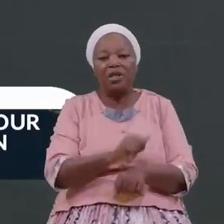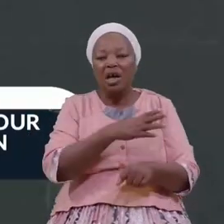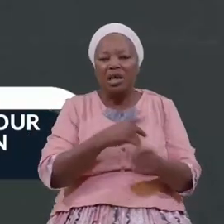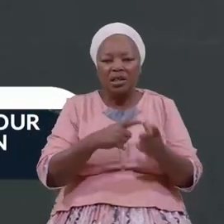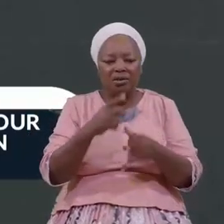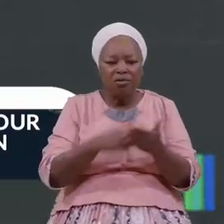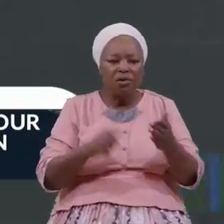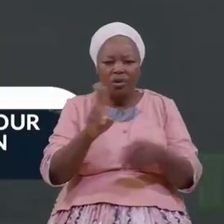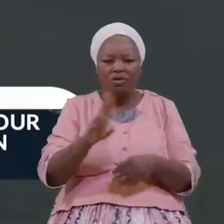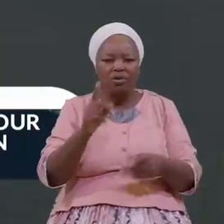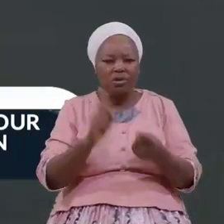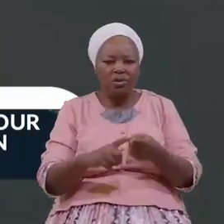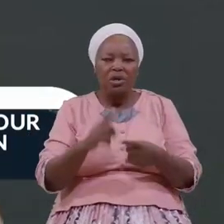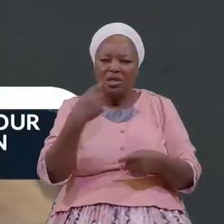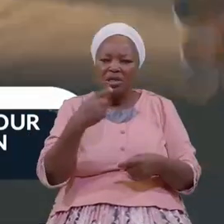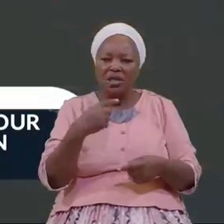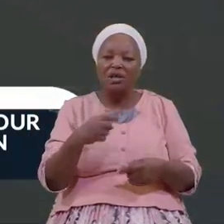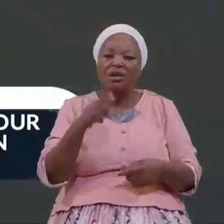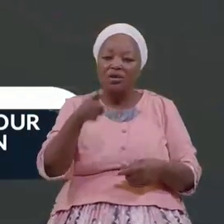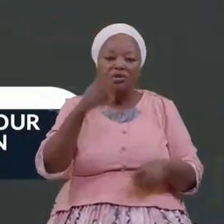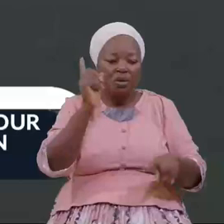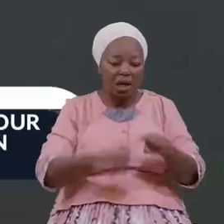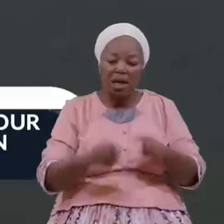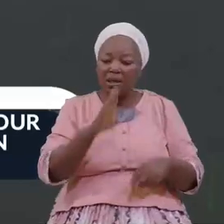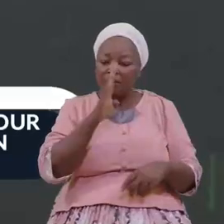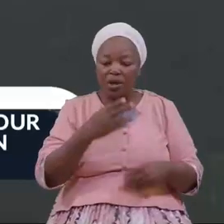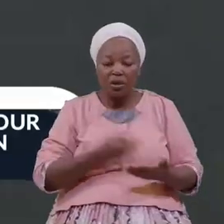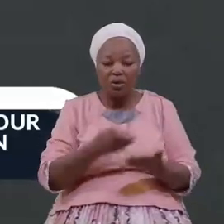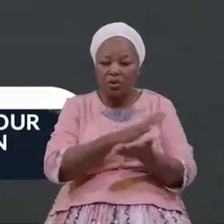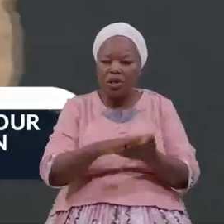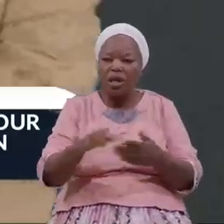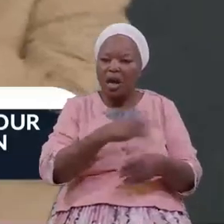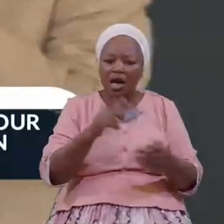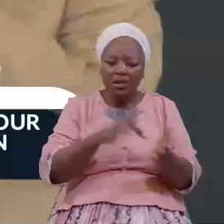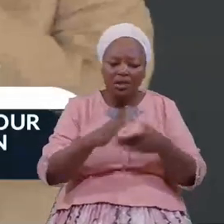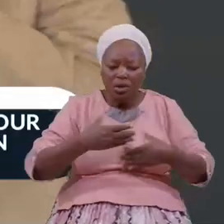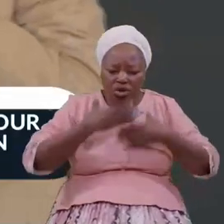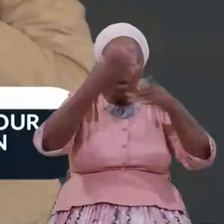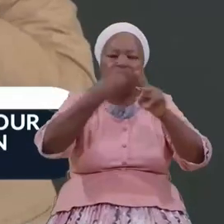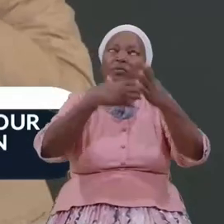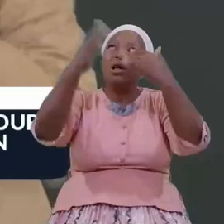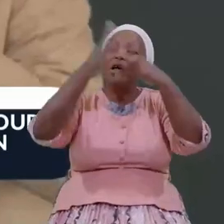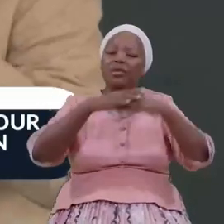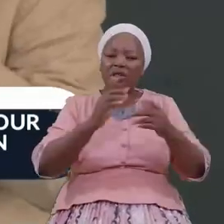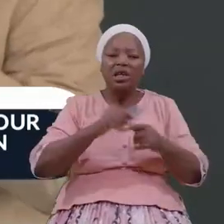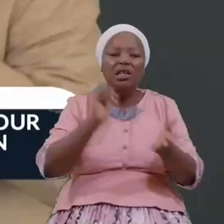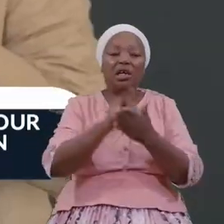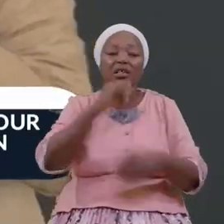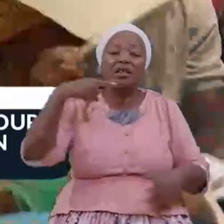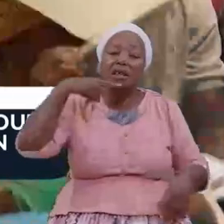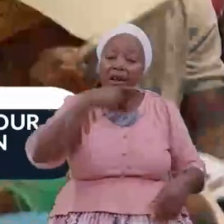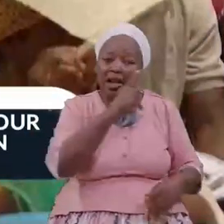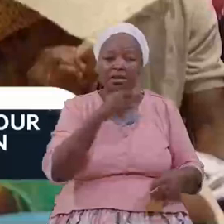votre habitude, ce à quoi vous êtes habitué, vous dites, on dit, mais vous ne pouvez pas être saint. Jésus a crié du ciel, c'est